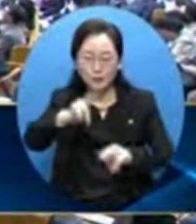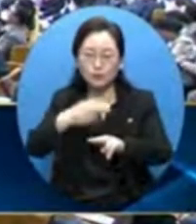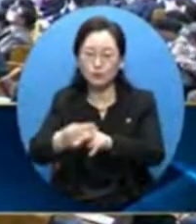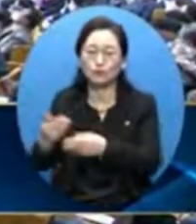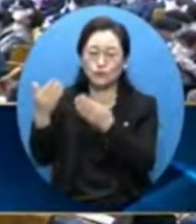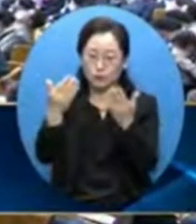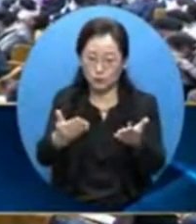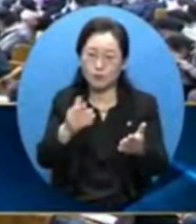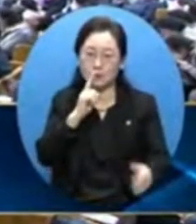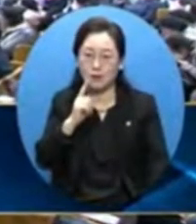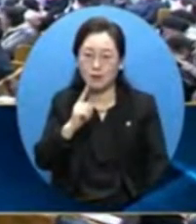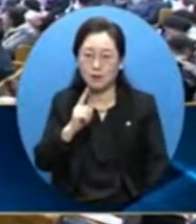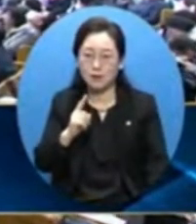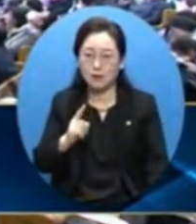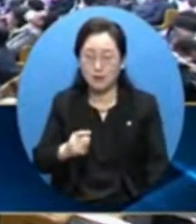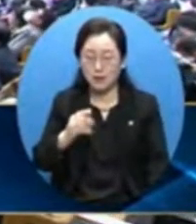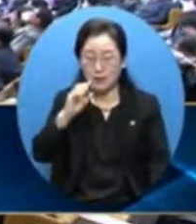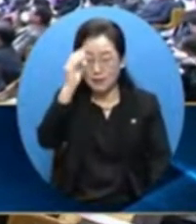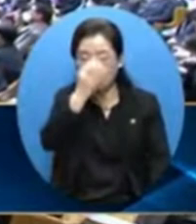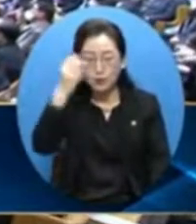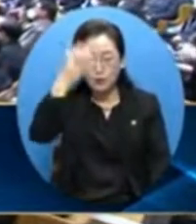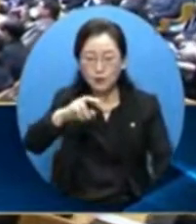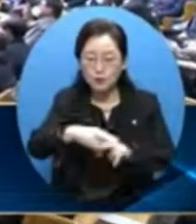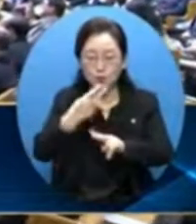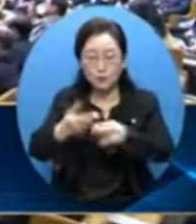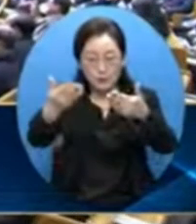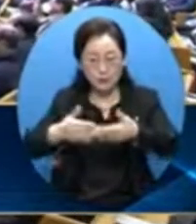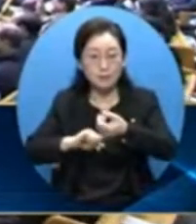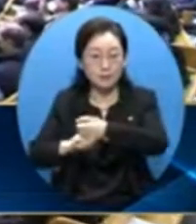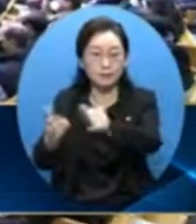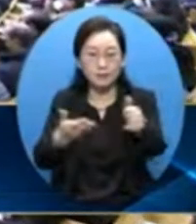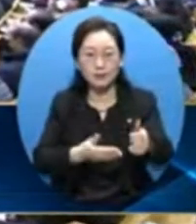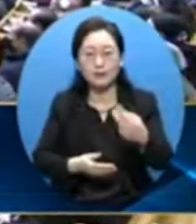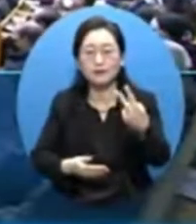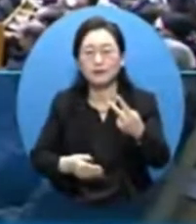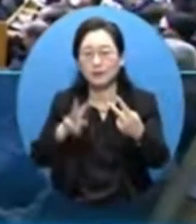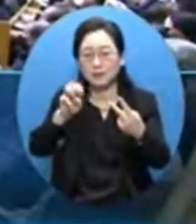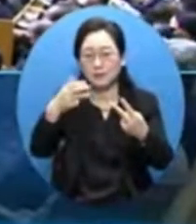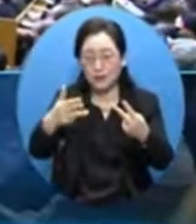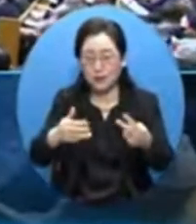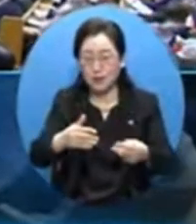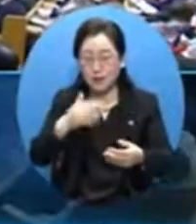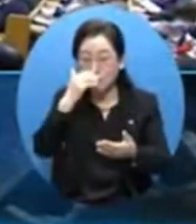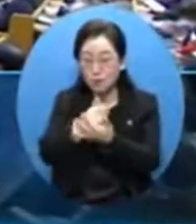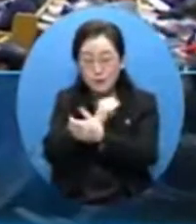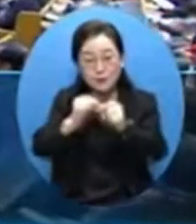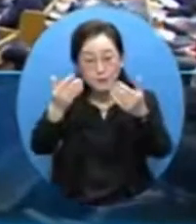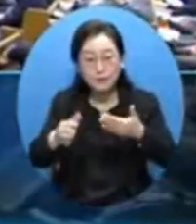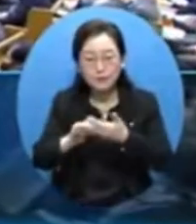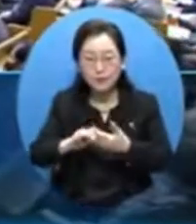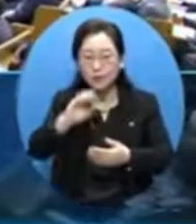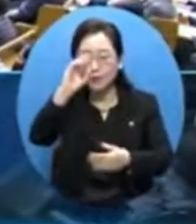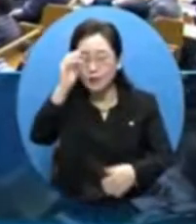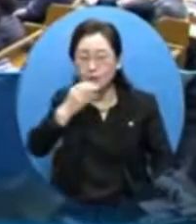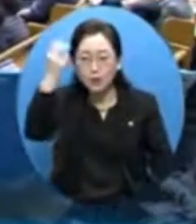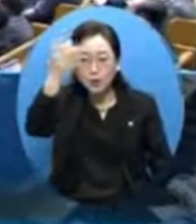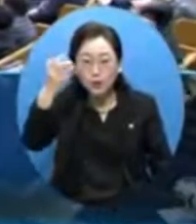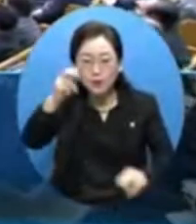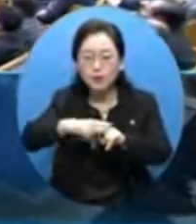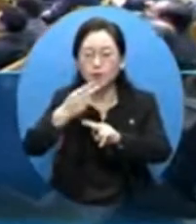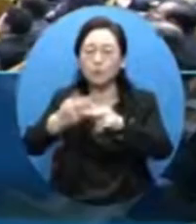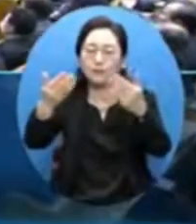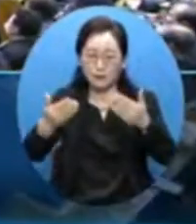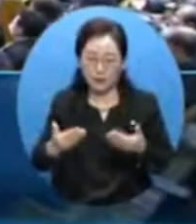말씀했습니다. 우리는 나가서 성령의 선물을 받아야 되는 것입니다. 2장 38절에 죄사함을 받으라 그리하면 성령의 선물을